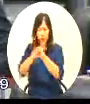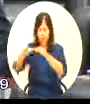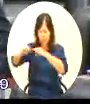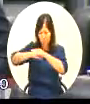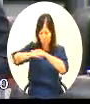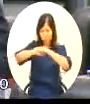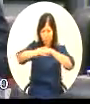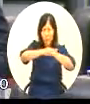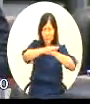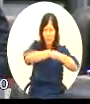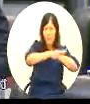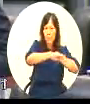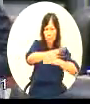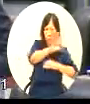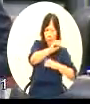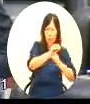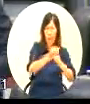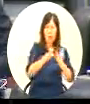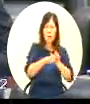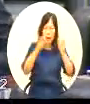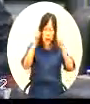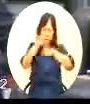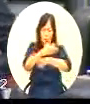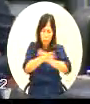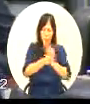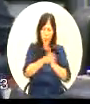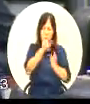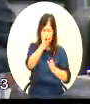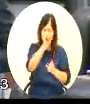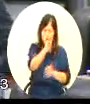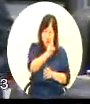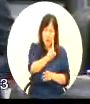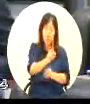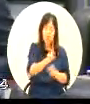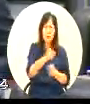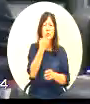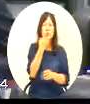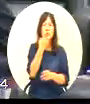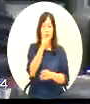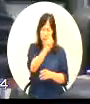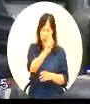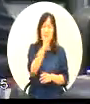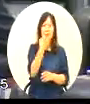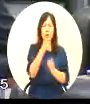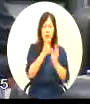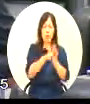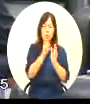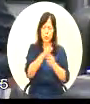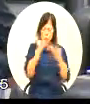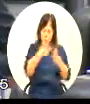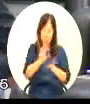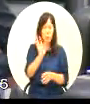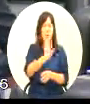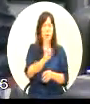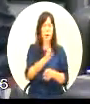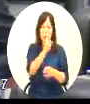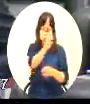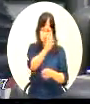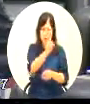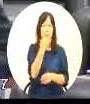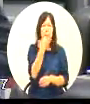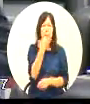我们去检视高雄县有没有一个就好，有没有一个班就好，我要求的不多，有没有一个